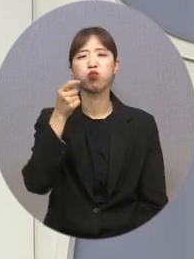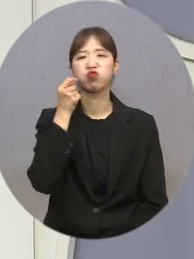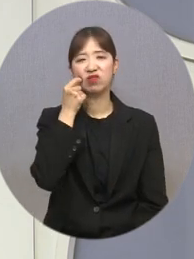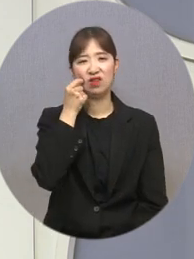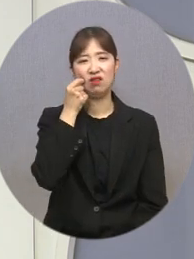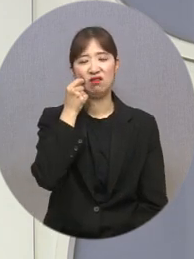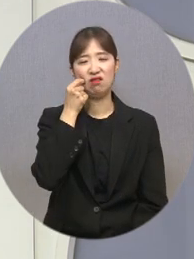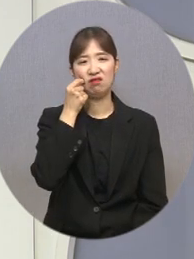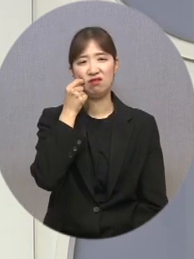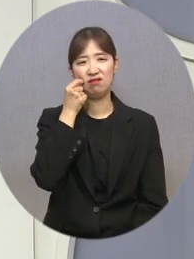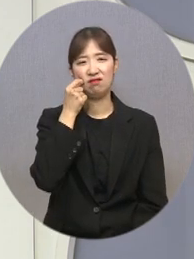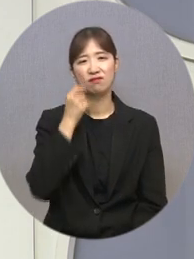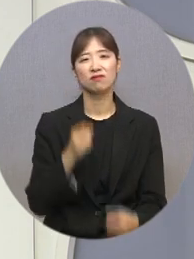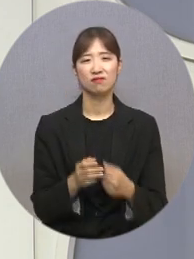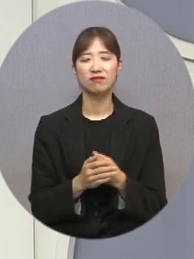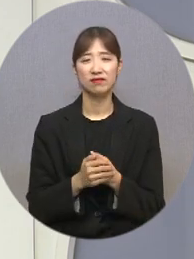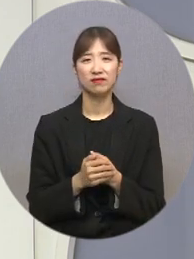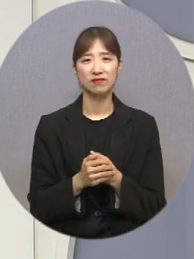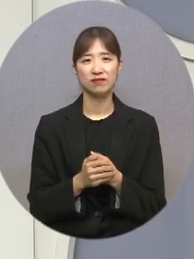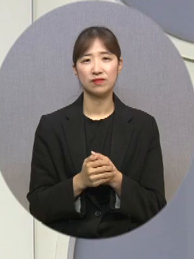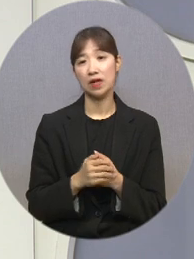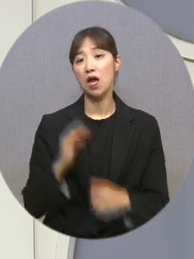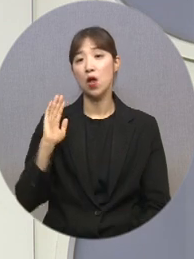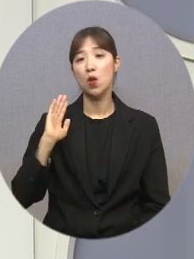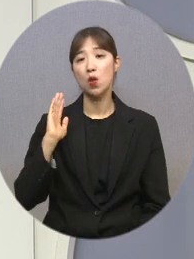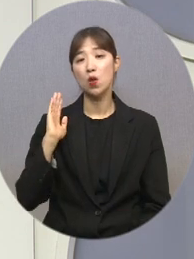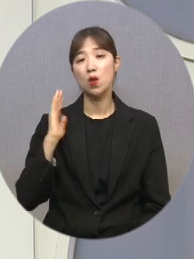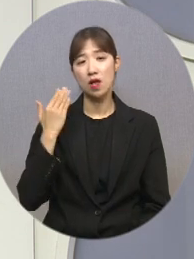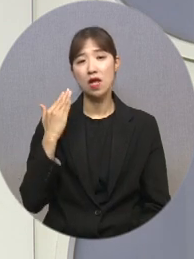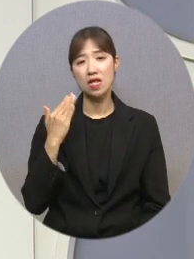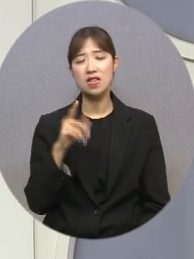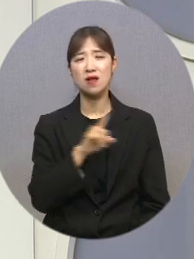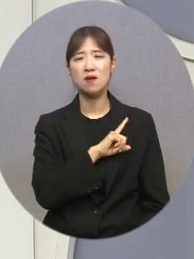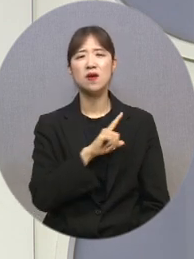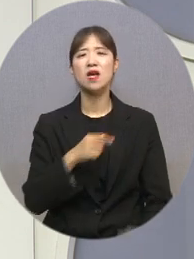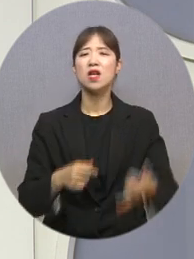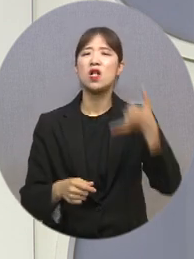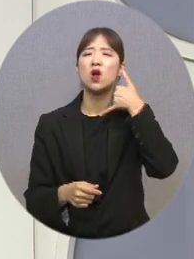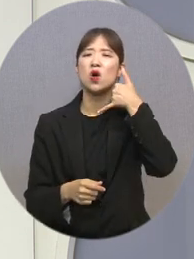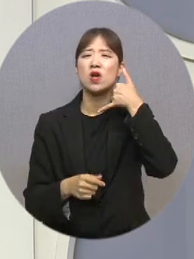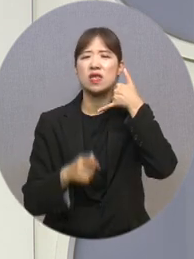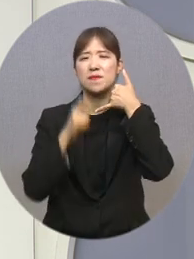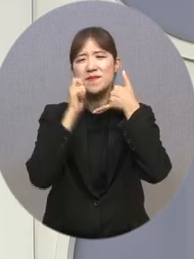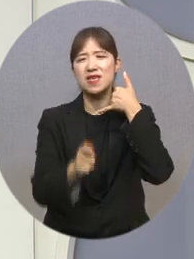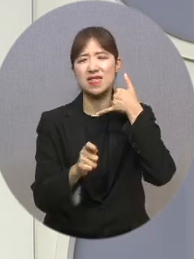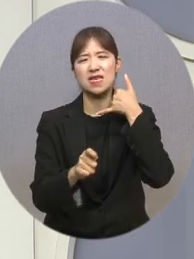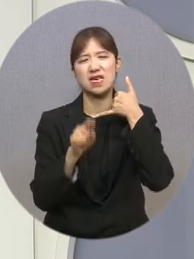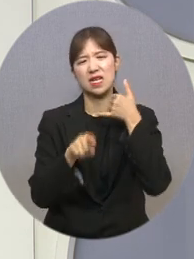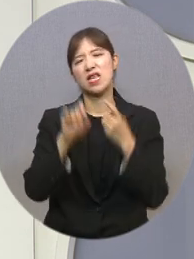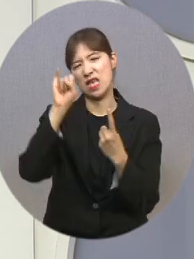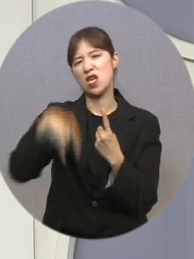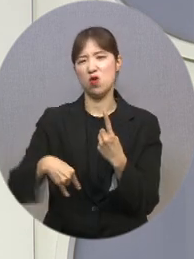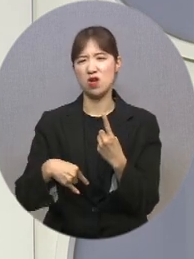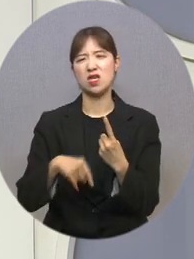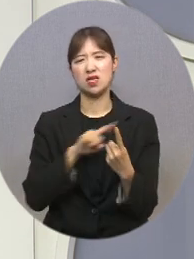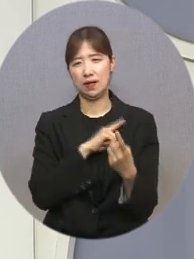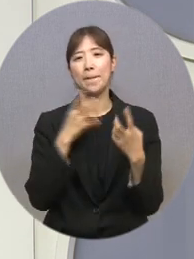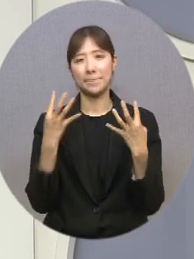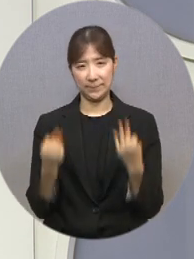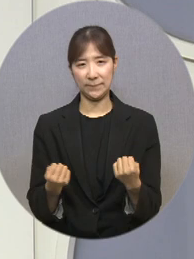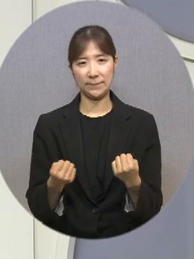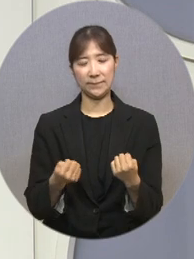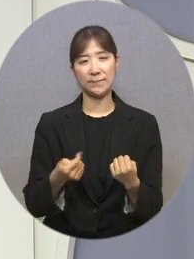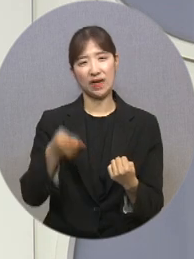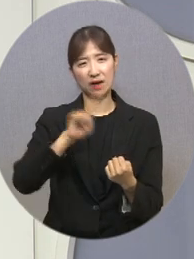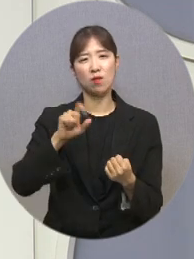그래서 그런데 하여튼 최근에 보면은 보이스피싱이 그다 아무래도 단연 거의 뭐 1위를 차지하는 것 같고요. 그 다음에 뭐